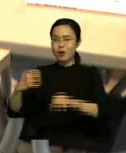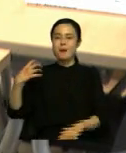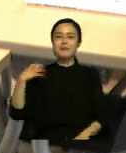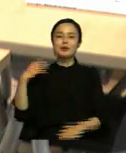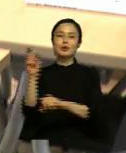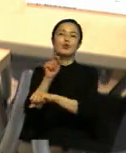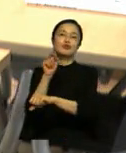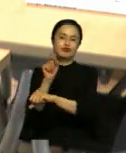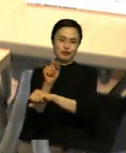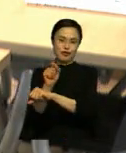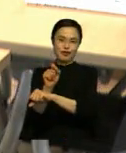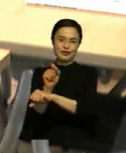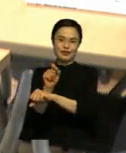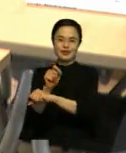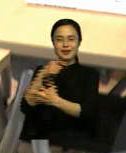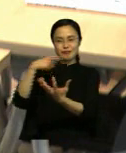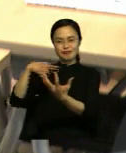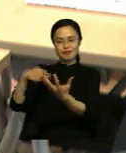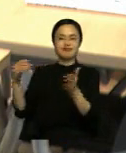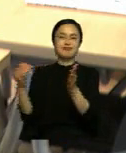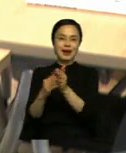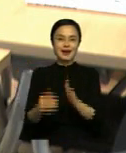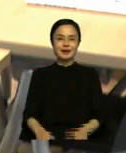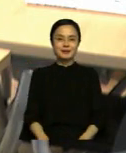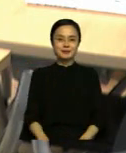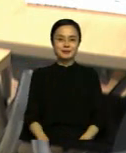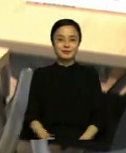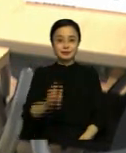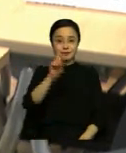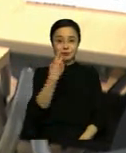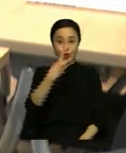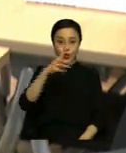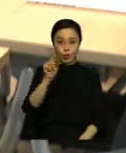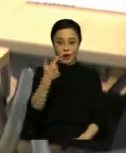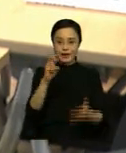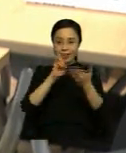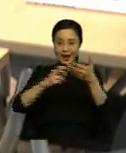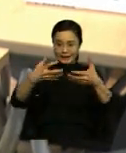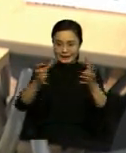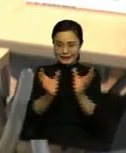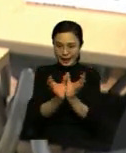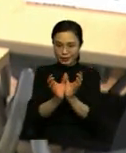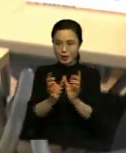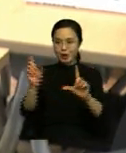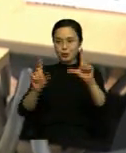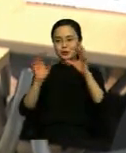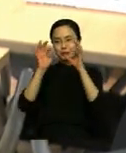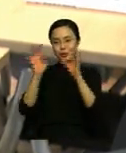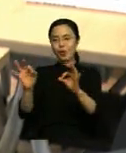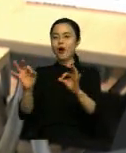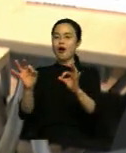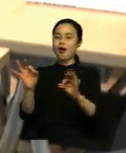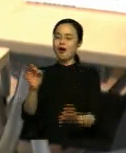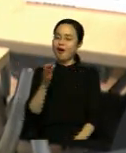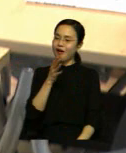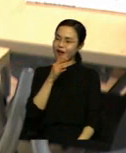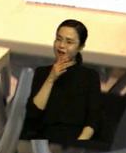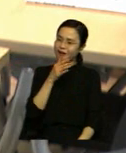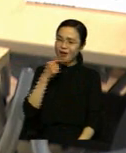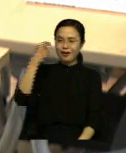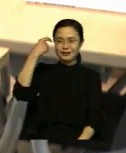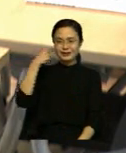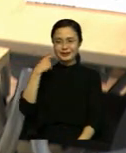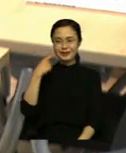악단이나 이런 생활을 영상으로도 보니까 색다르게 느껴지고 새 전선에서 그게 이제 같은